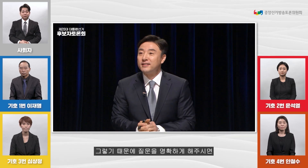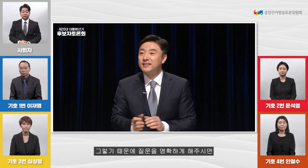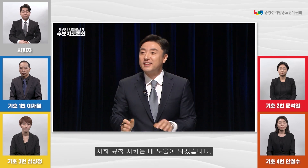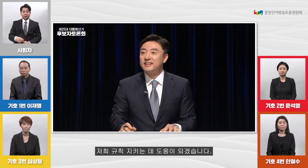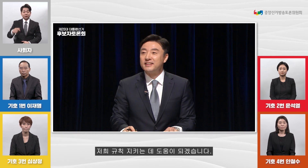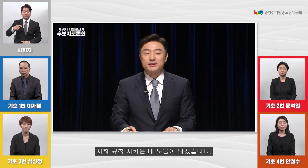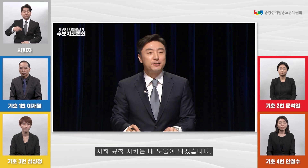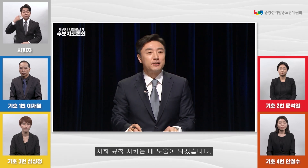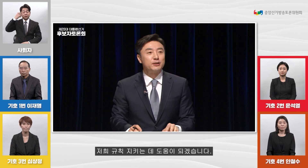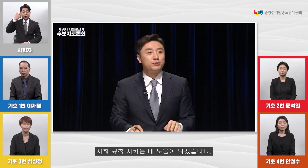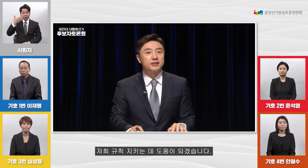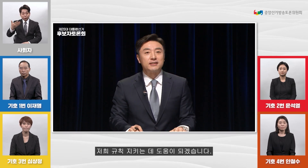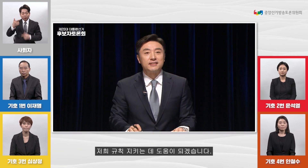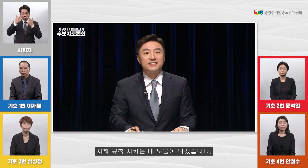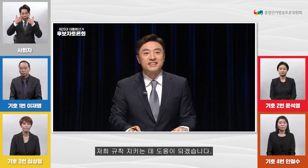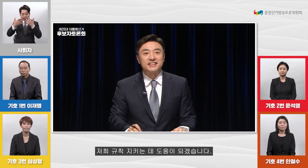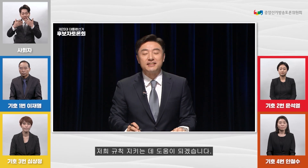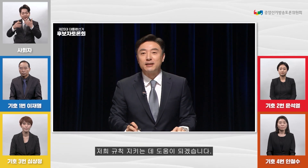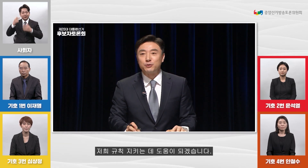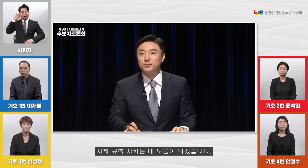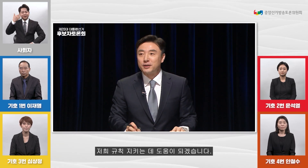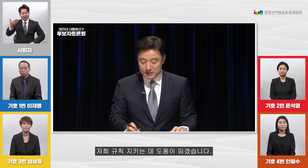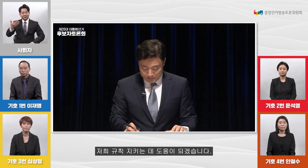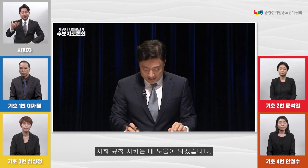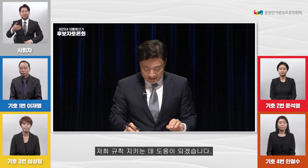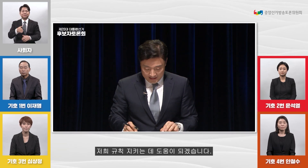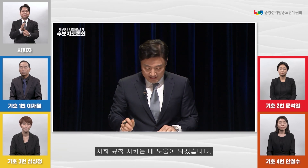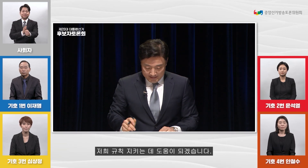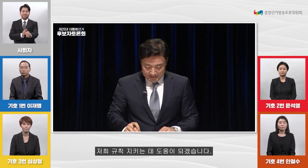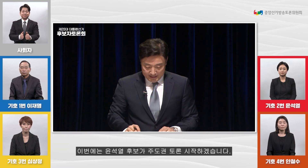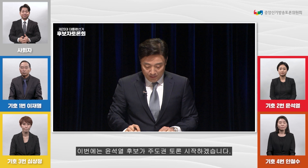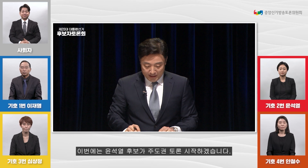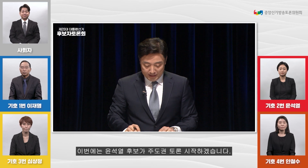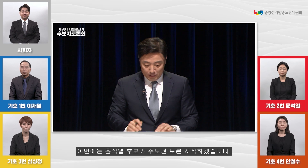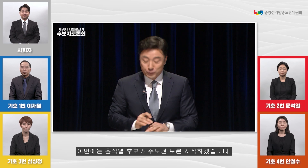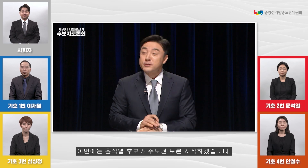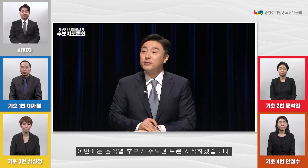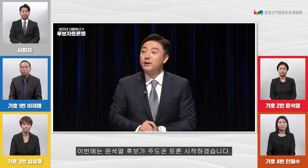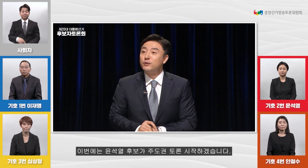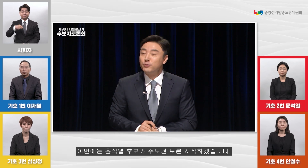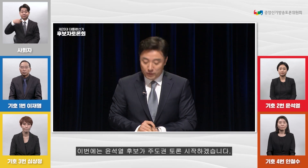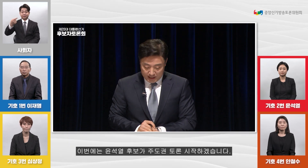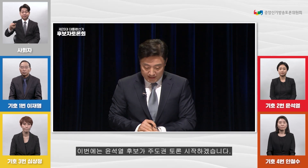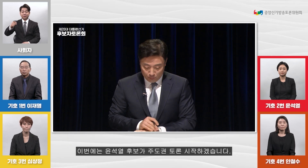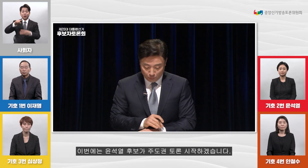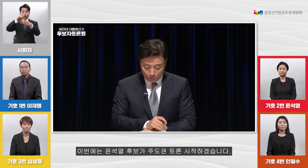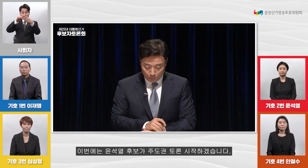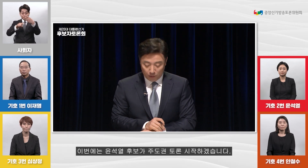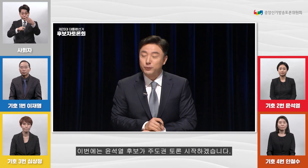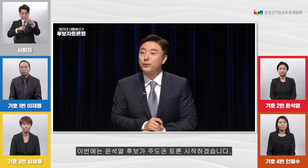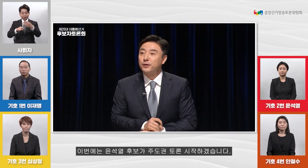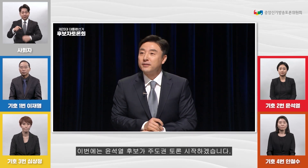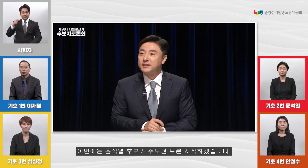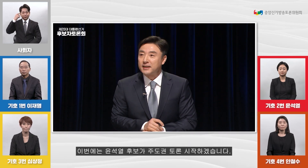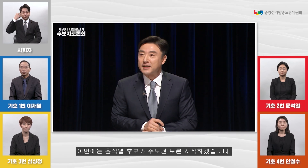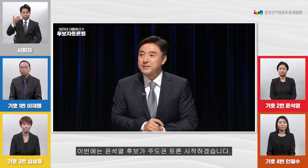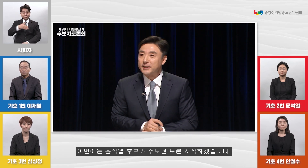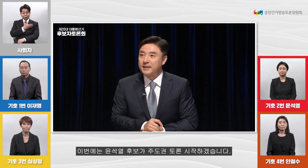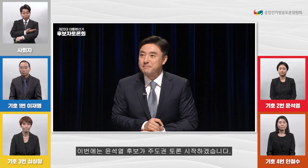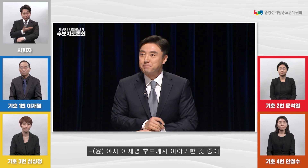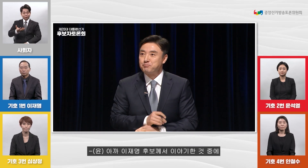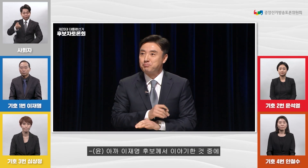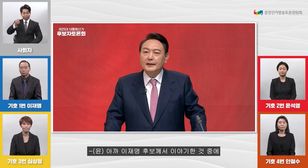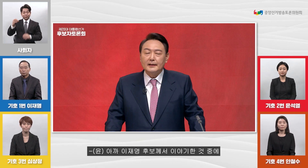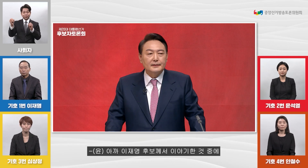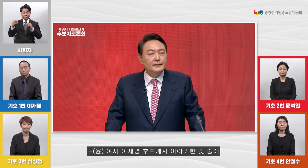해주시면 예, 저희 규칙 지키는 데 도움이 되겠습니다. 자, 이번에는 윤석열 후보가 주도권 토론